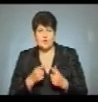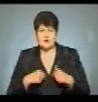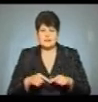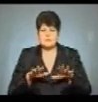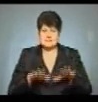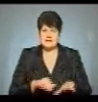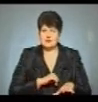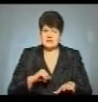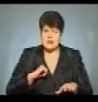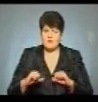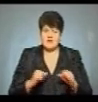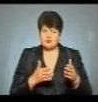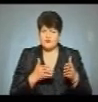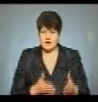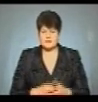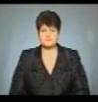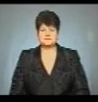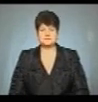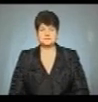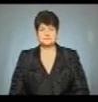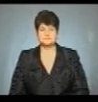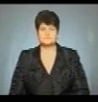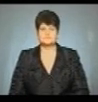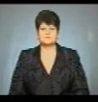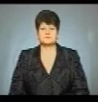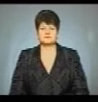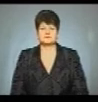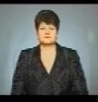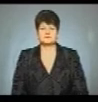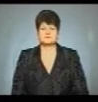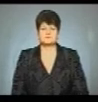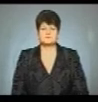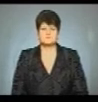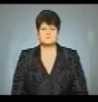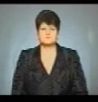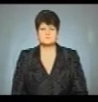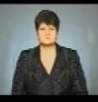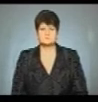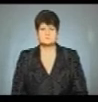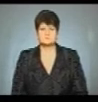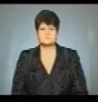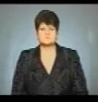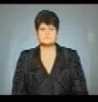місцевого самоврядування. Богдана Сарабун, Оксана Галіяш. Новини на Суспільному. Тернопіль.